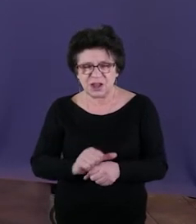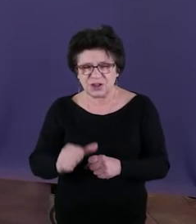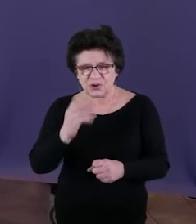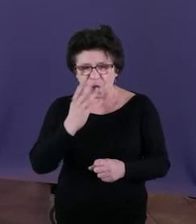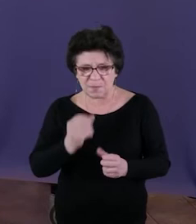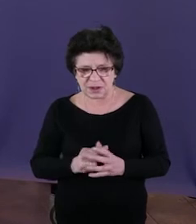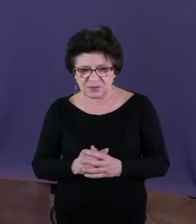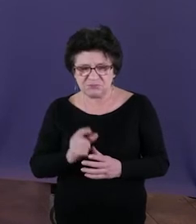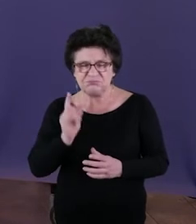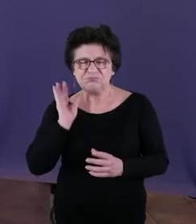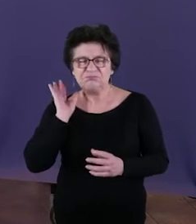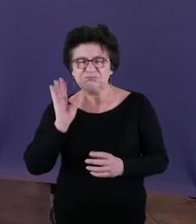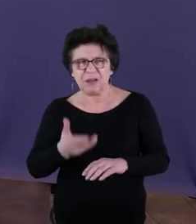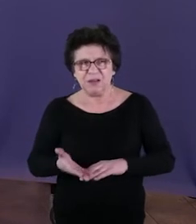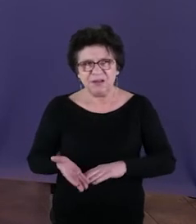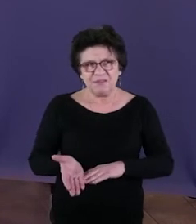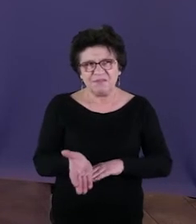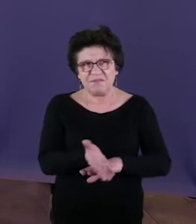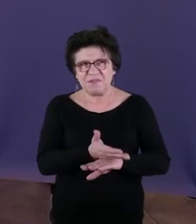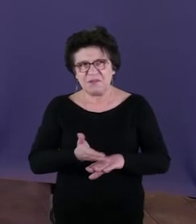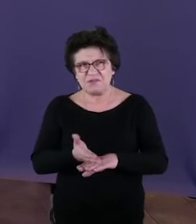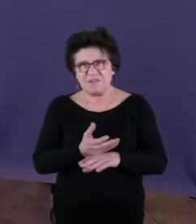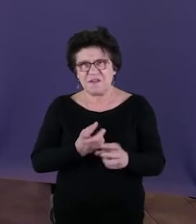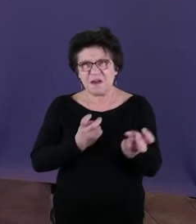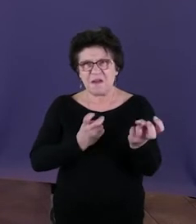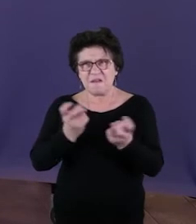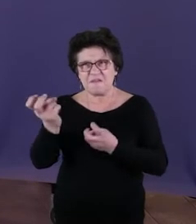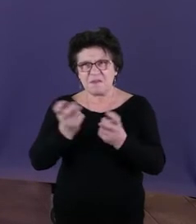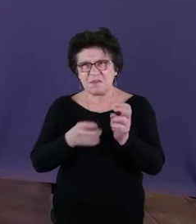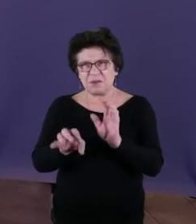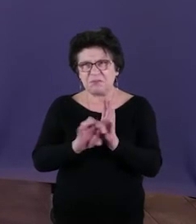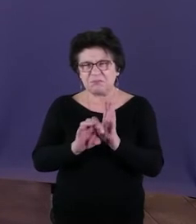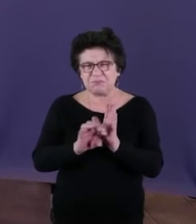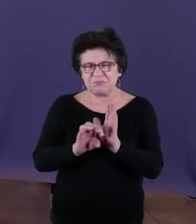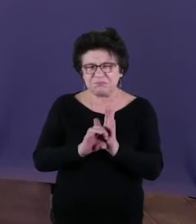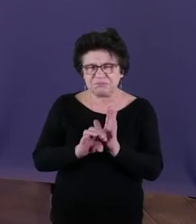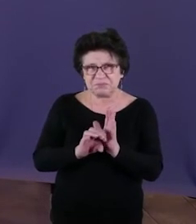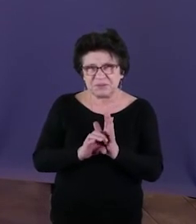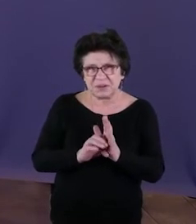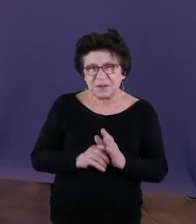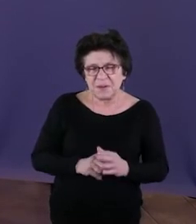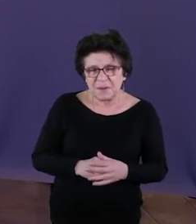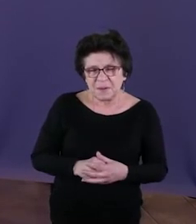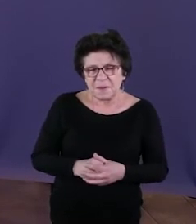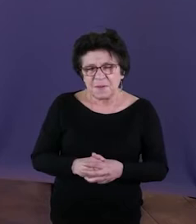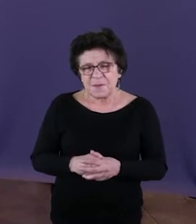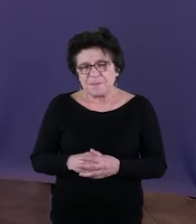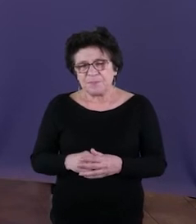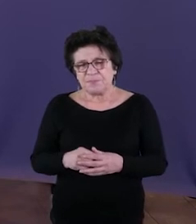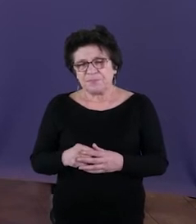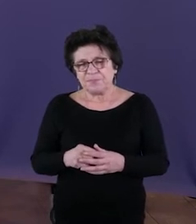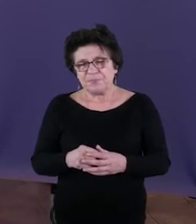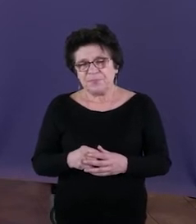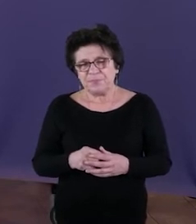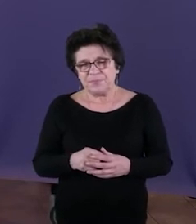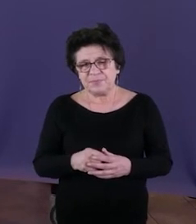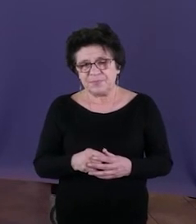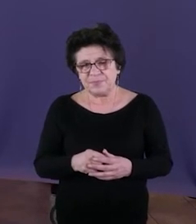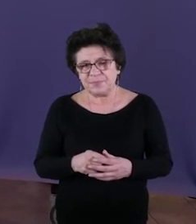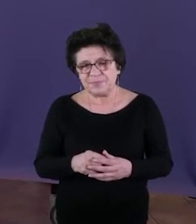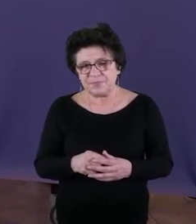wymyślił żeby podać że Niemcy Niemka i ci którzy poszukiwali nękali tych